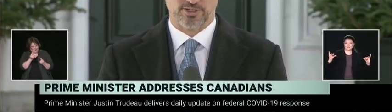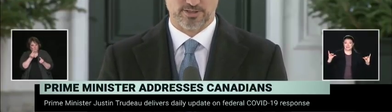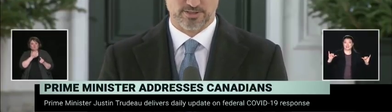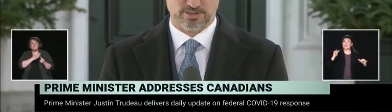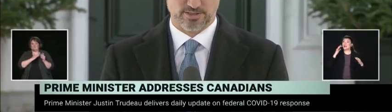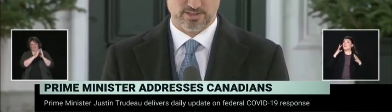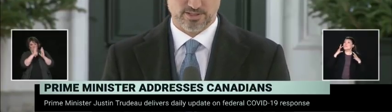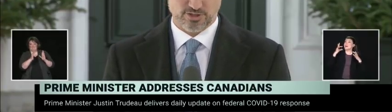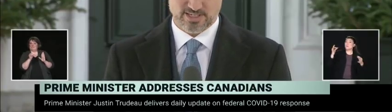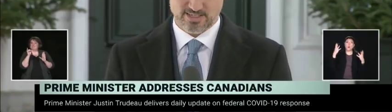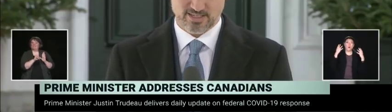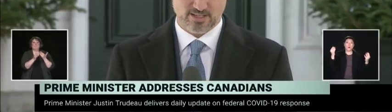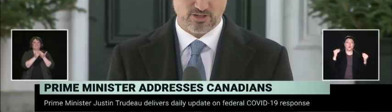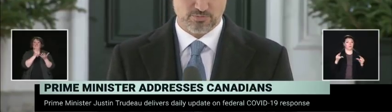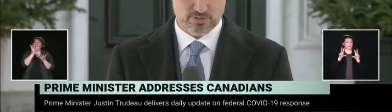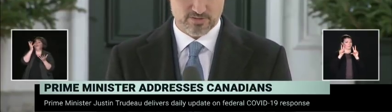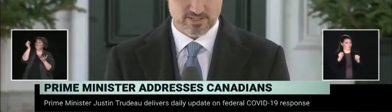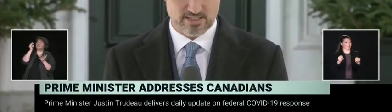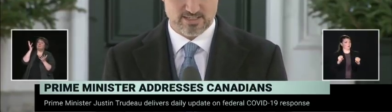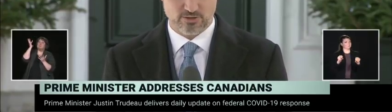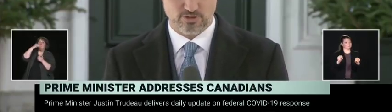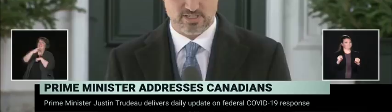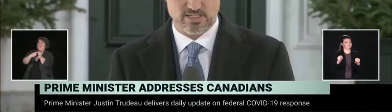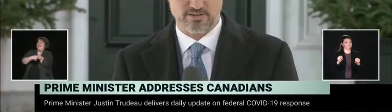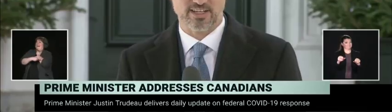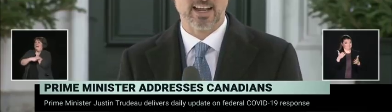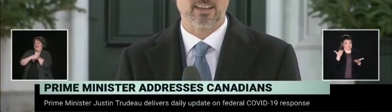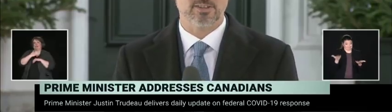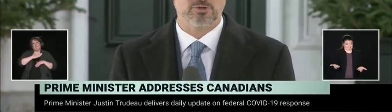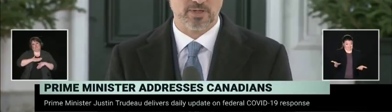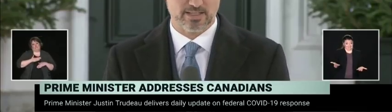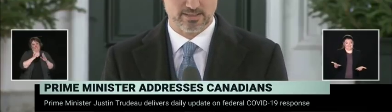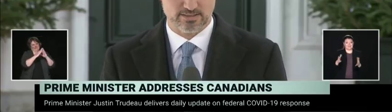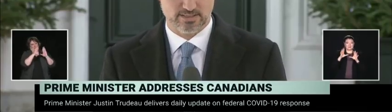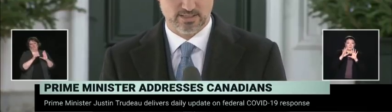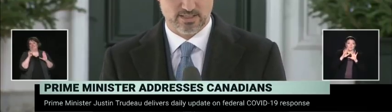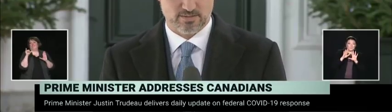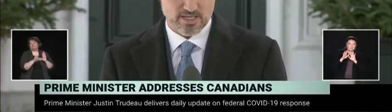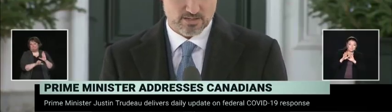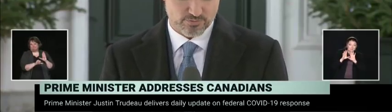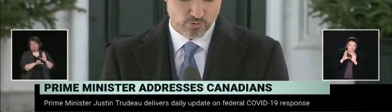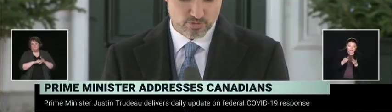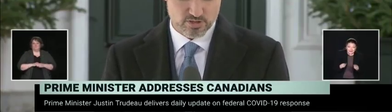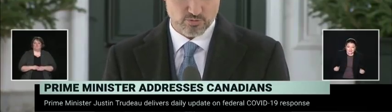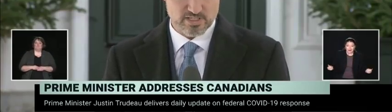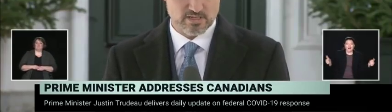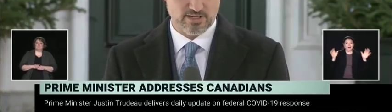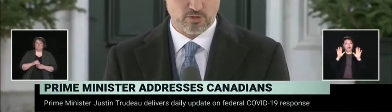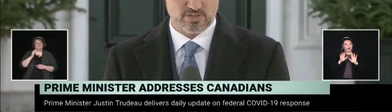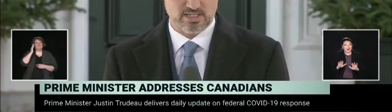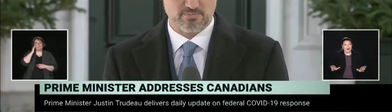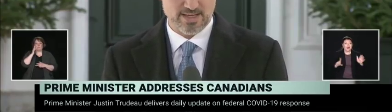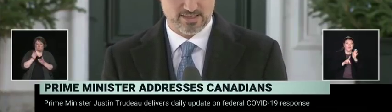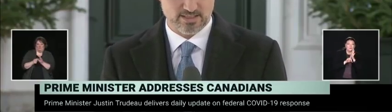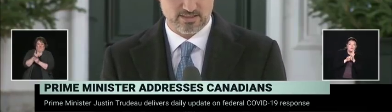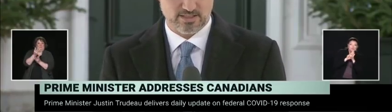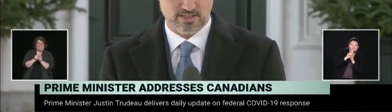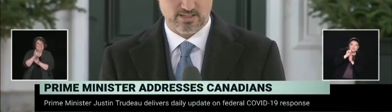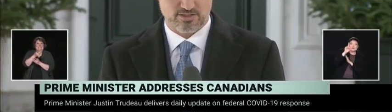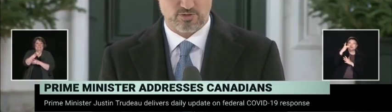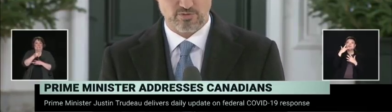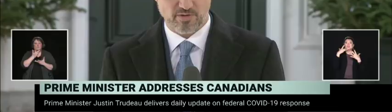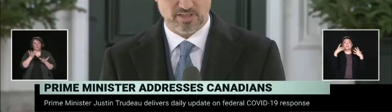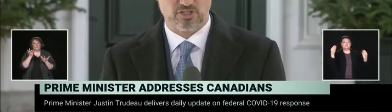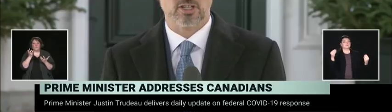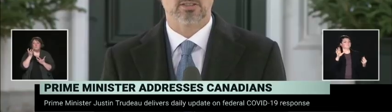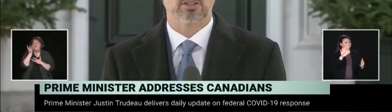dehors. Je sais que c'est encore plus difficile ces jours-ci avec l'arrivée du printemps, mais il faut continuer de suivre les consignes maintenant